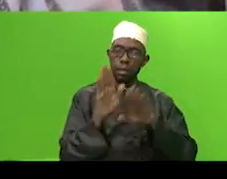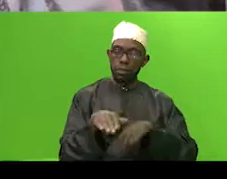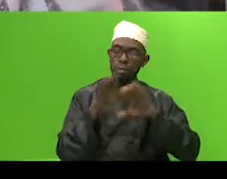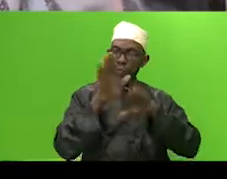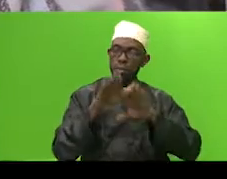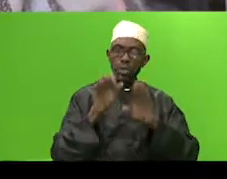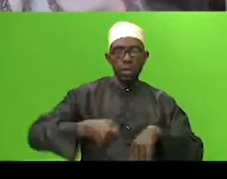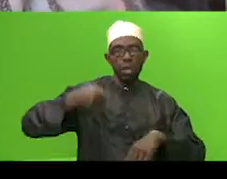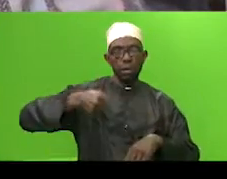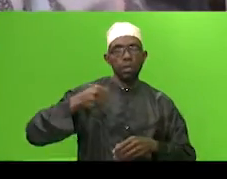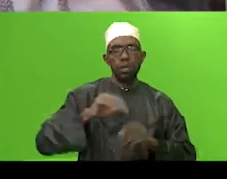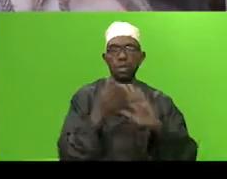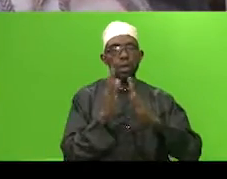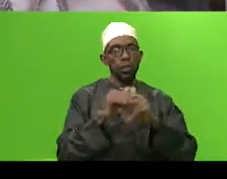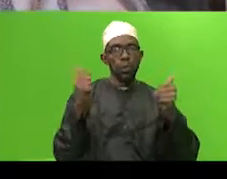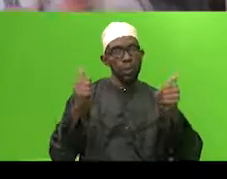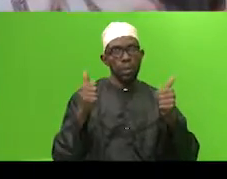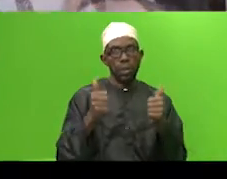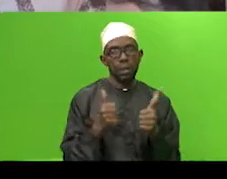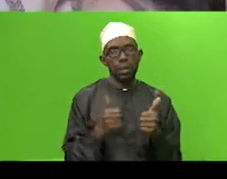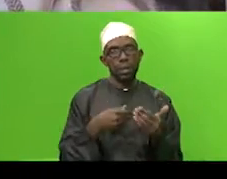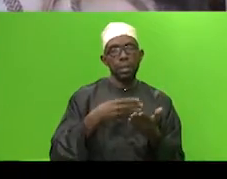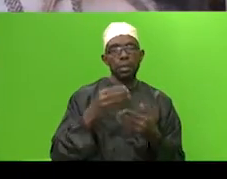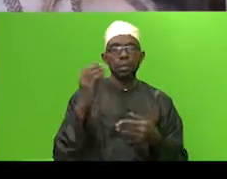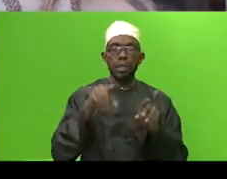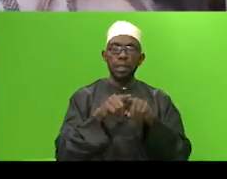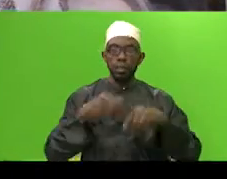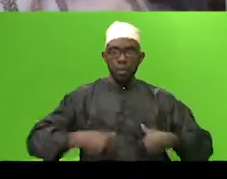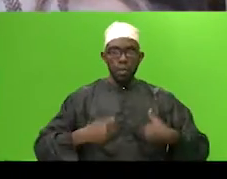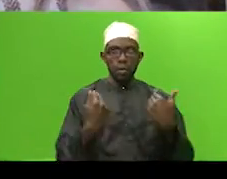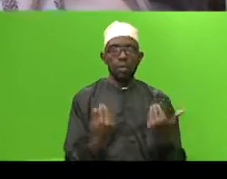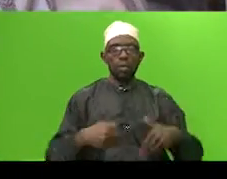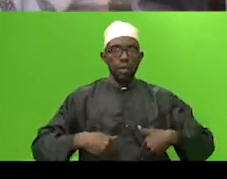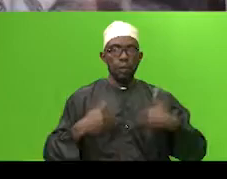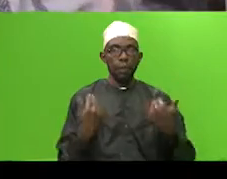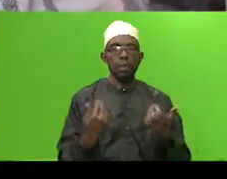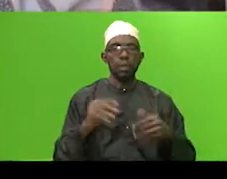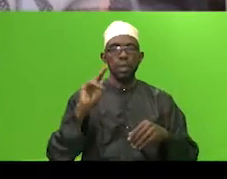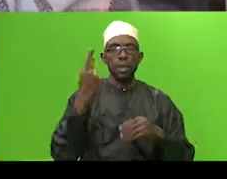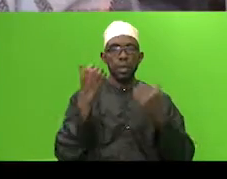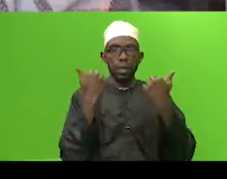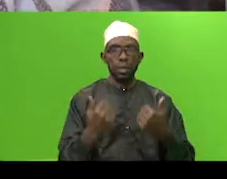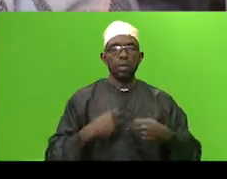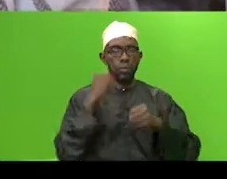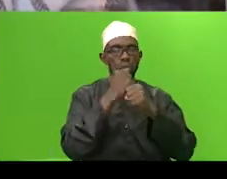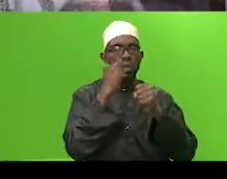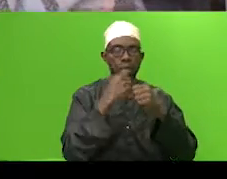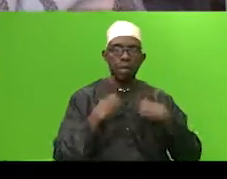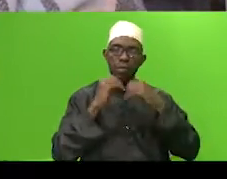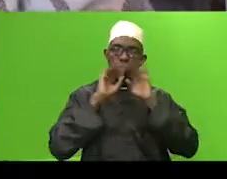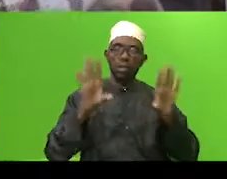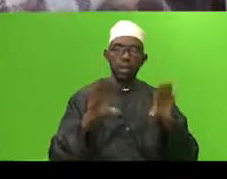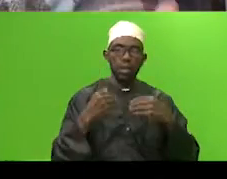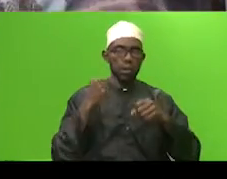mtu atajisimamia, aanze kuuza. Kijana pile pile. Kijana hakuna Kenya saa hii haina kazi. Pile